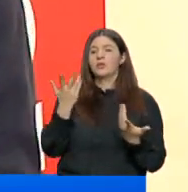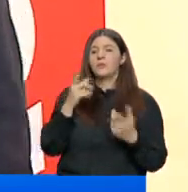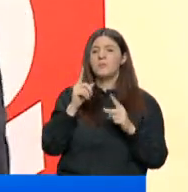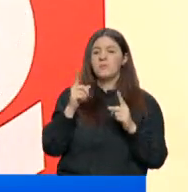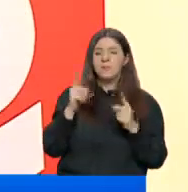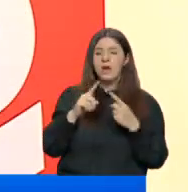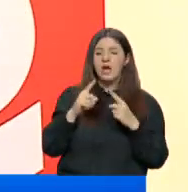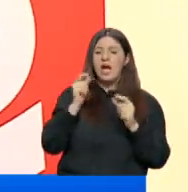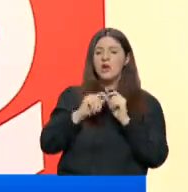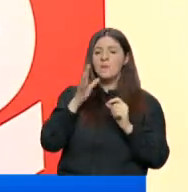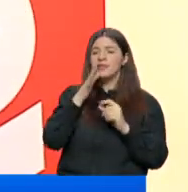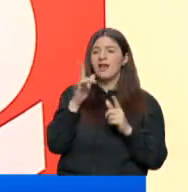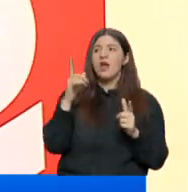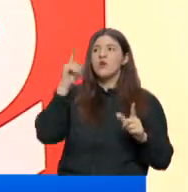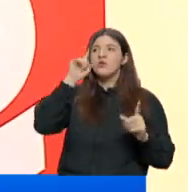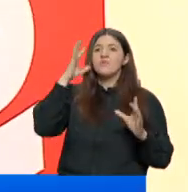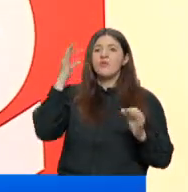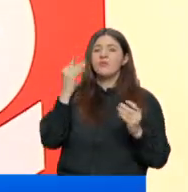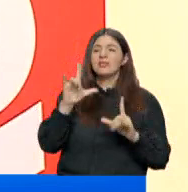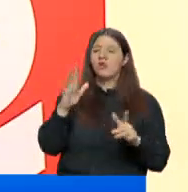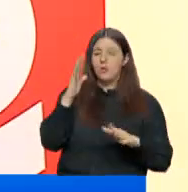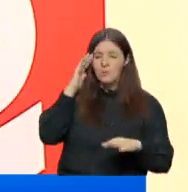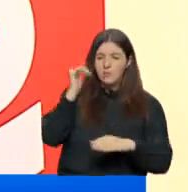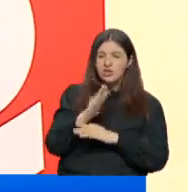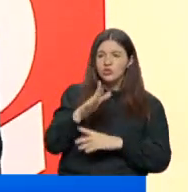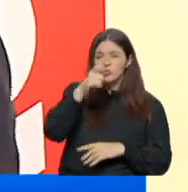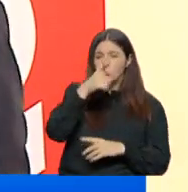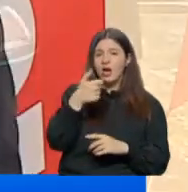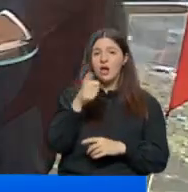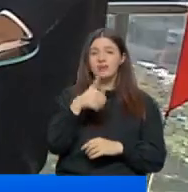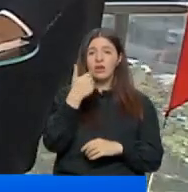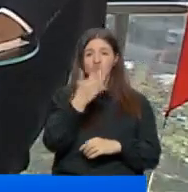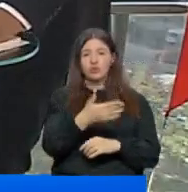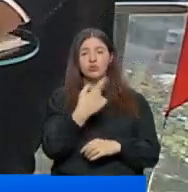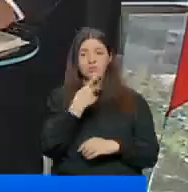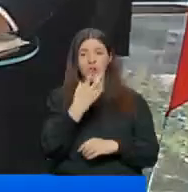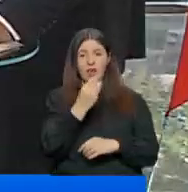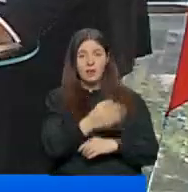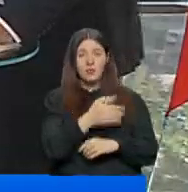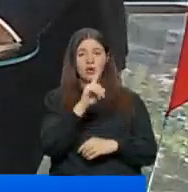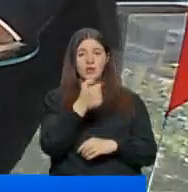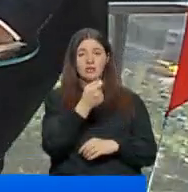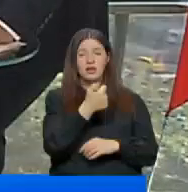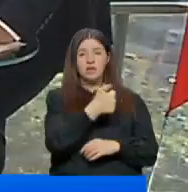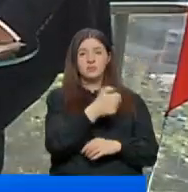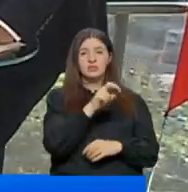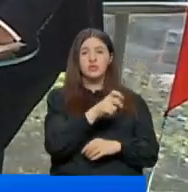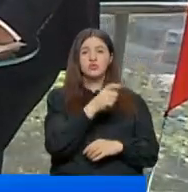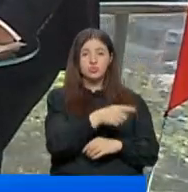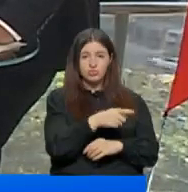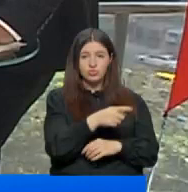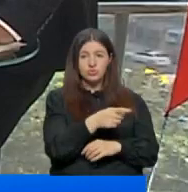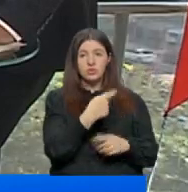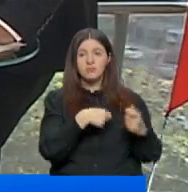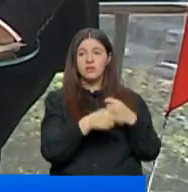yok. Alim olmaya gerek yok. Yani Türkiye bir batışa doğru gidiyor. 6 ay sonrasını da söylemiş olalım. 16 lira 68 kuruş